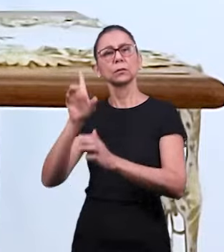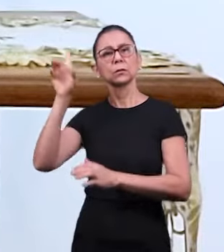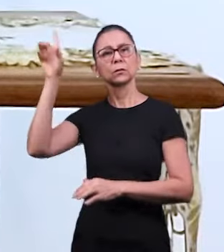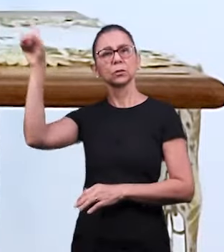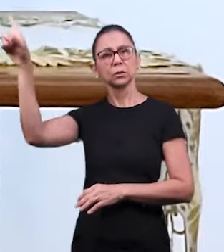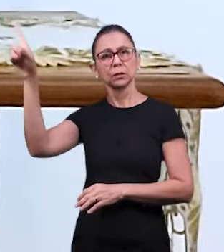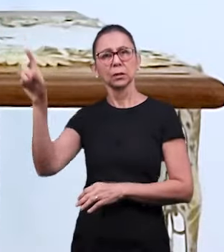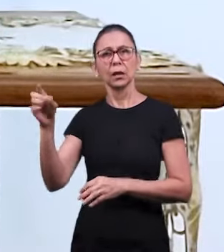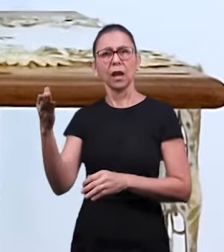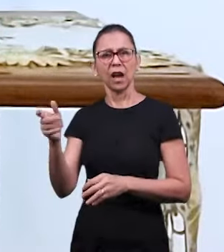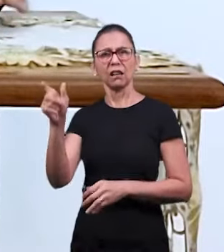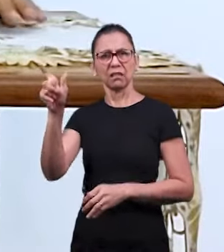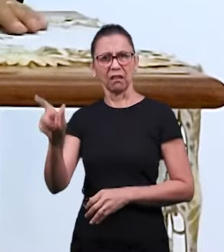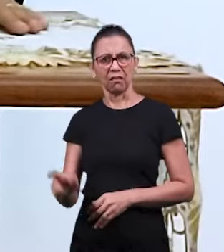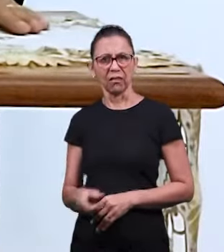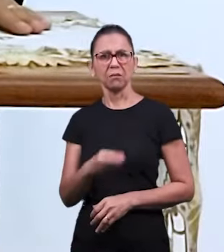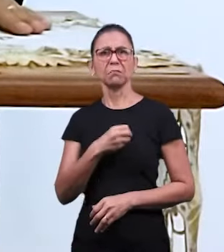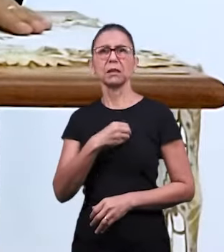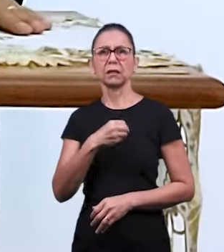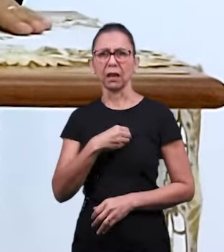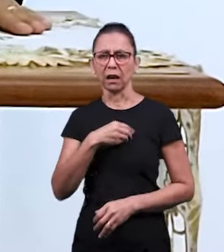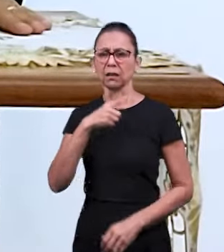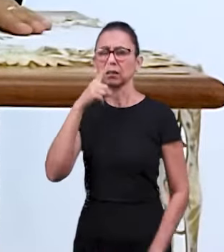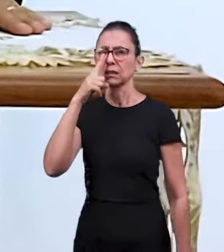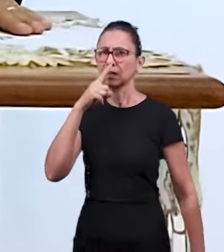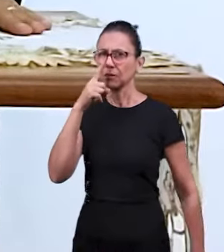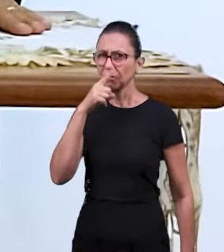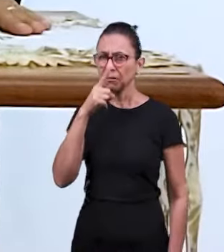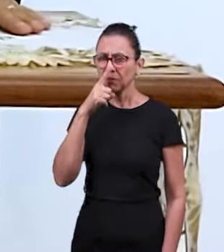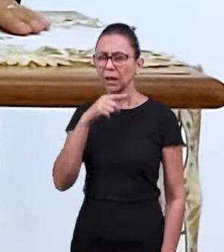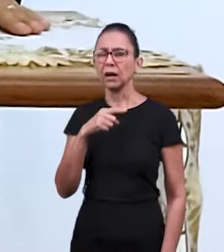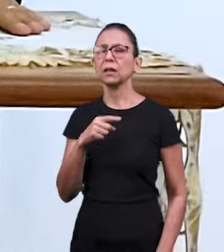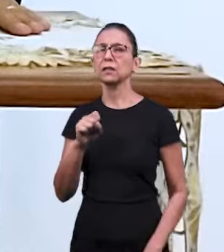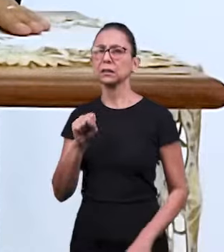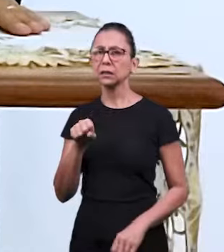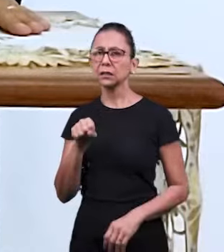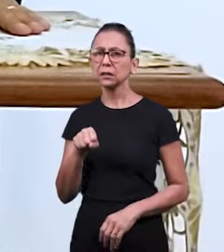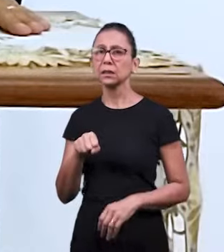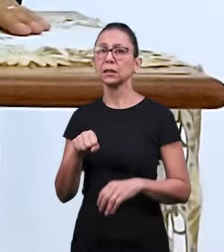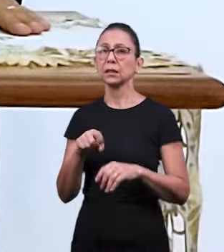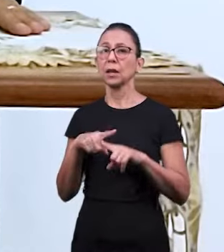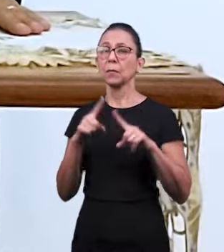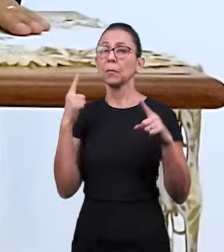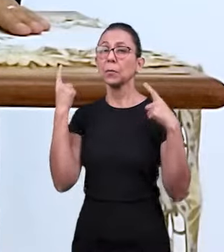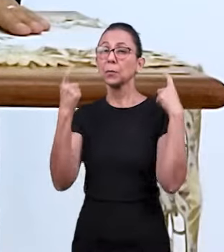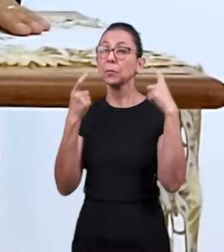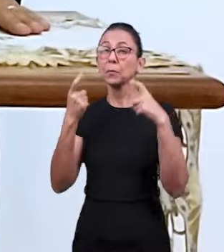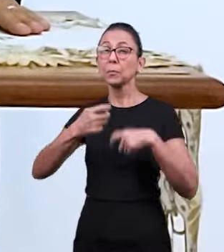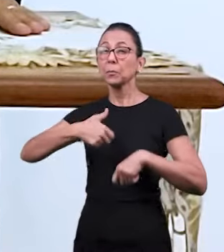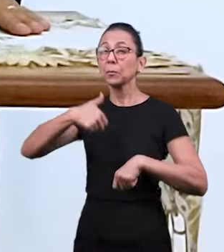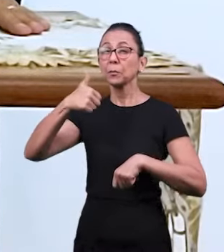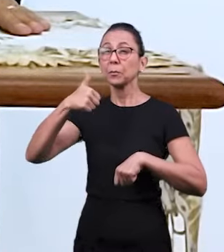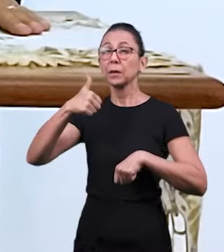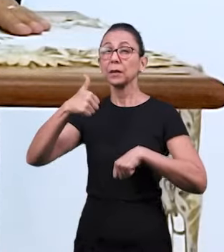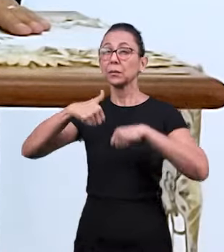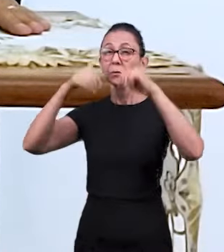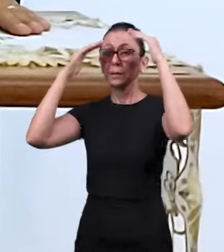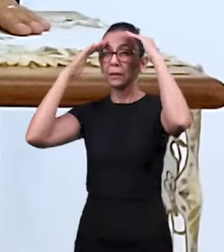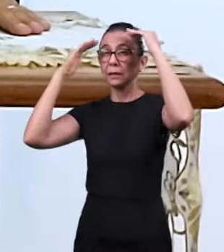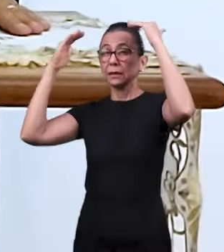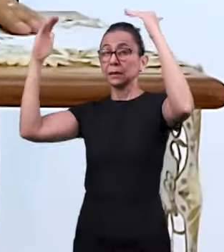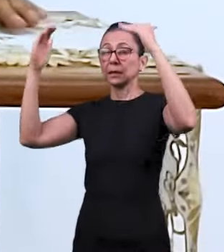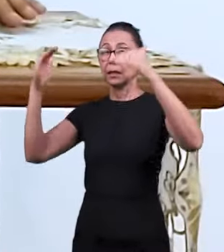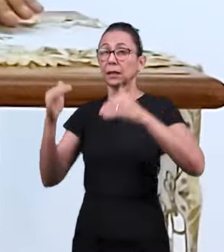проступках он искал Господа, он хотел поправиться пред Господом и угодить снова